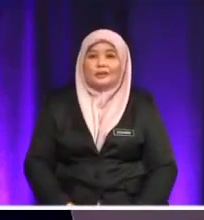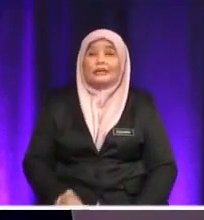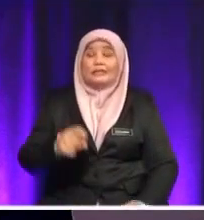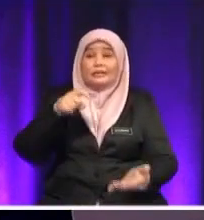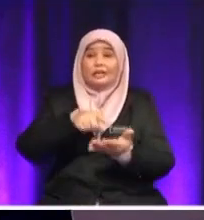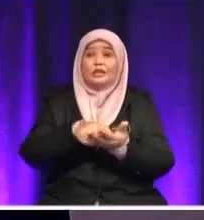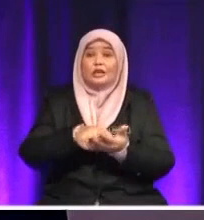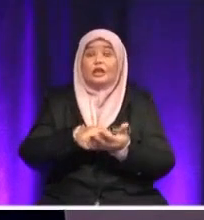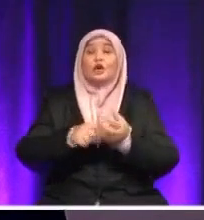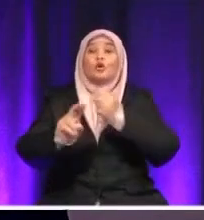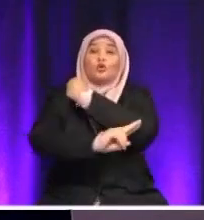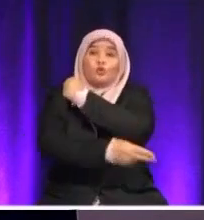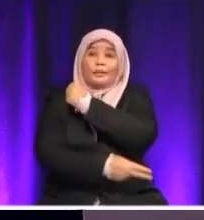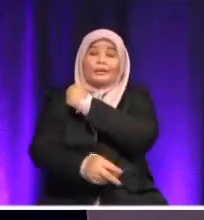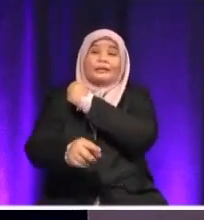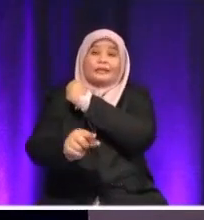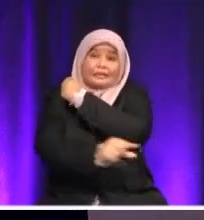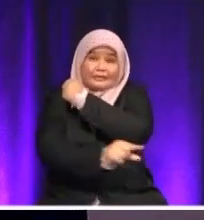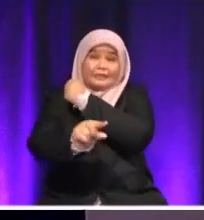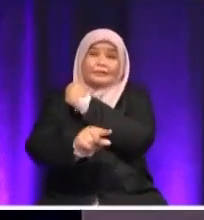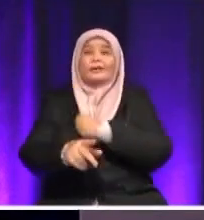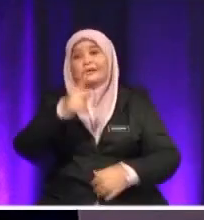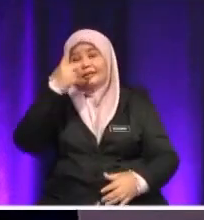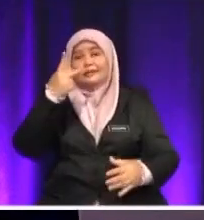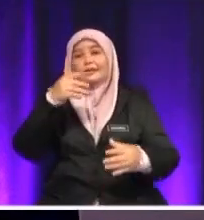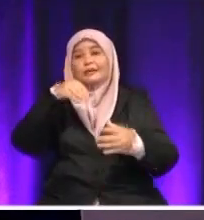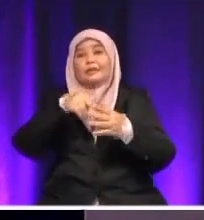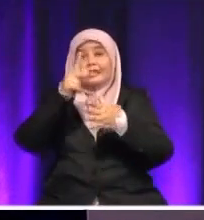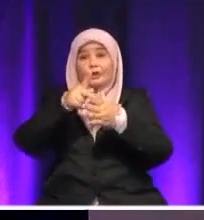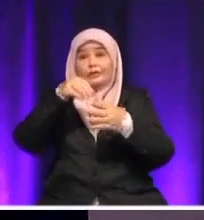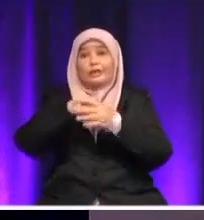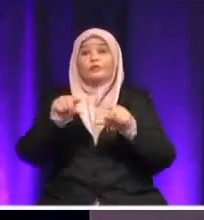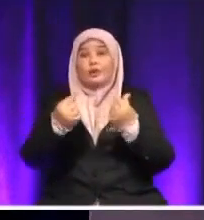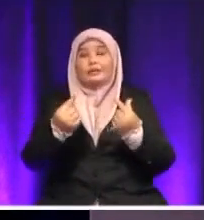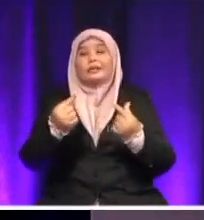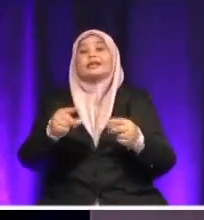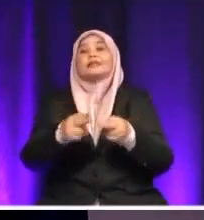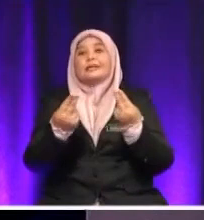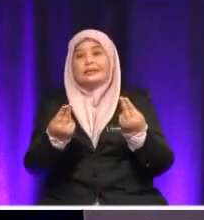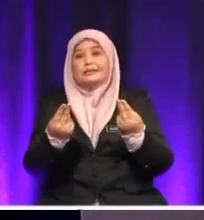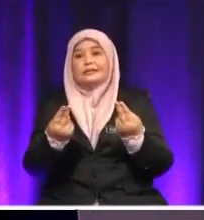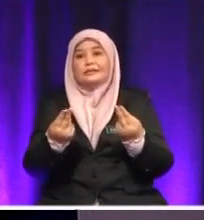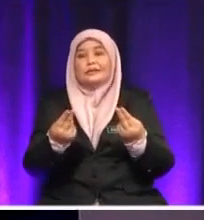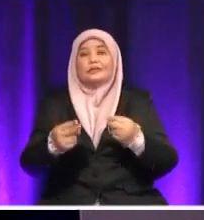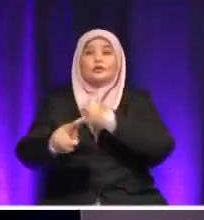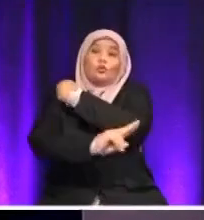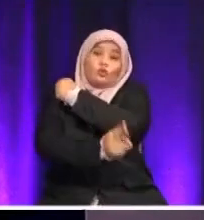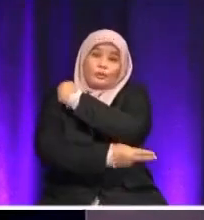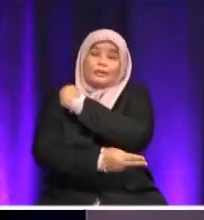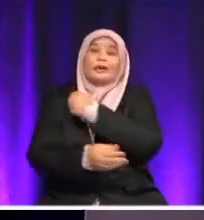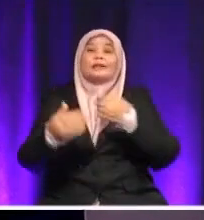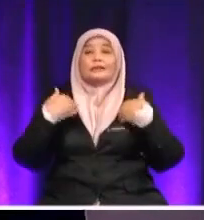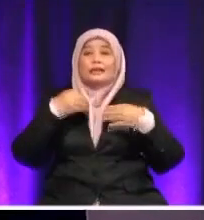hukuman qisas. Kenapa? Kerana dalamnya ada terkandung dalam Quran dan juga dalam hadis, dan juga hukumannya pun ada